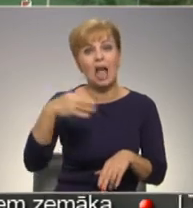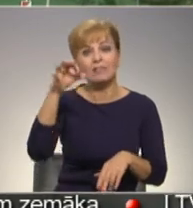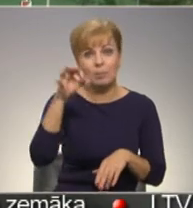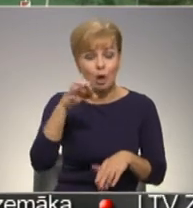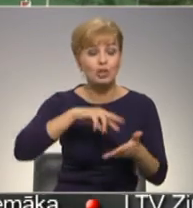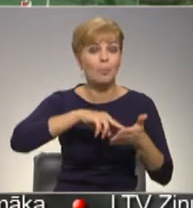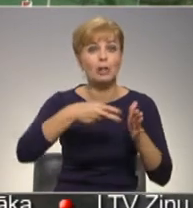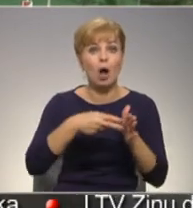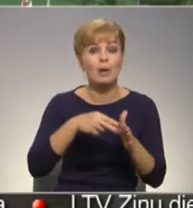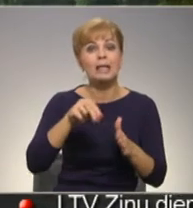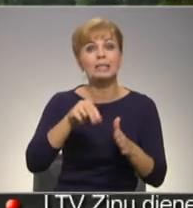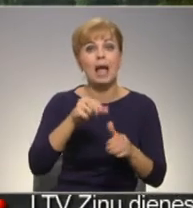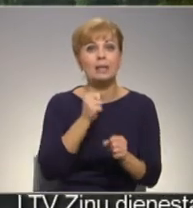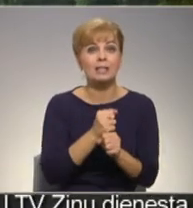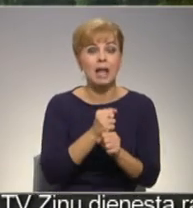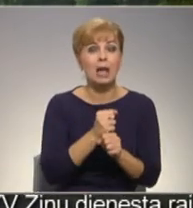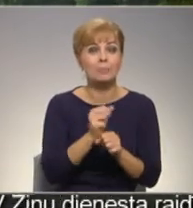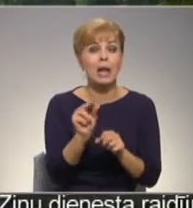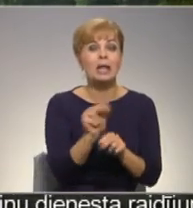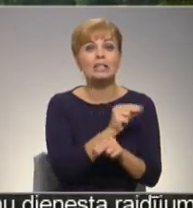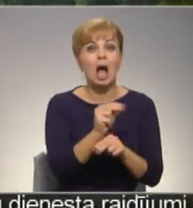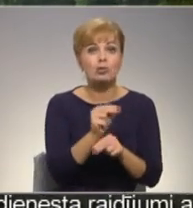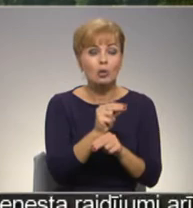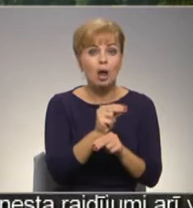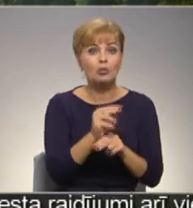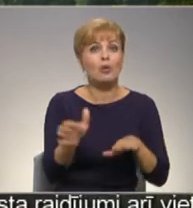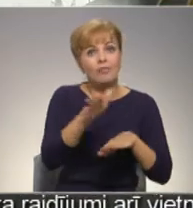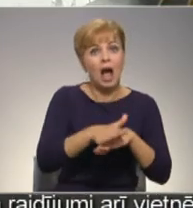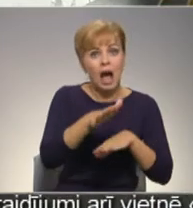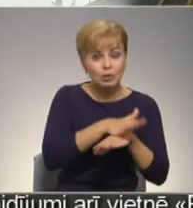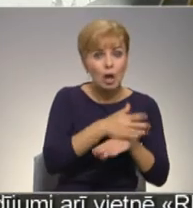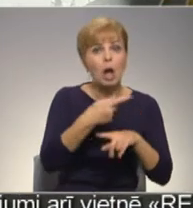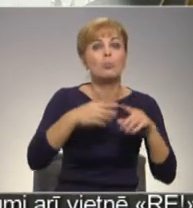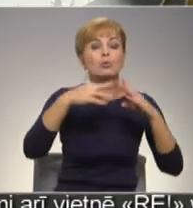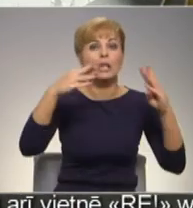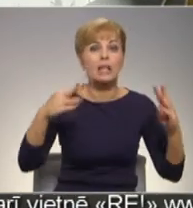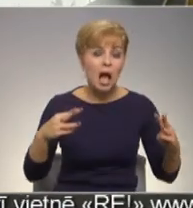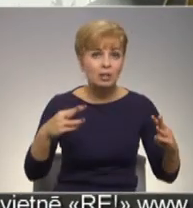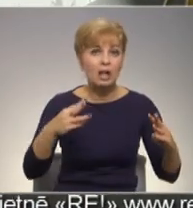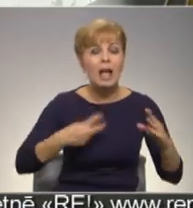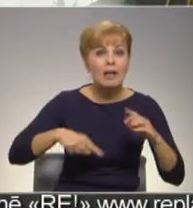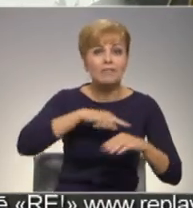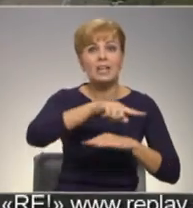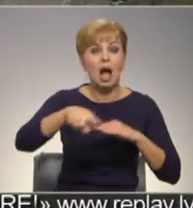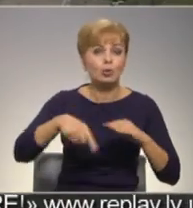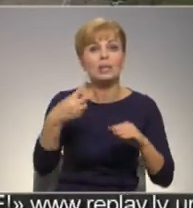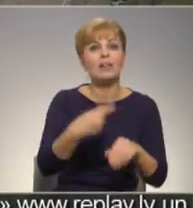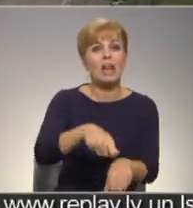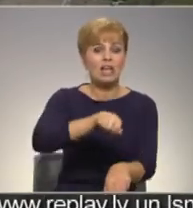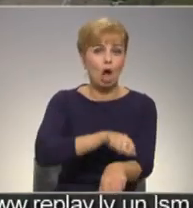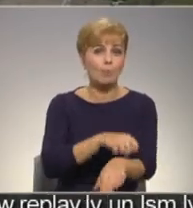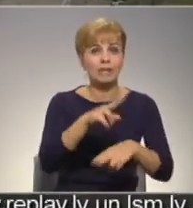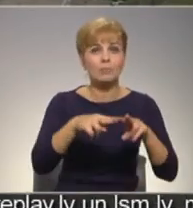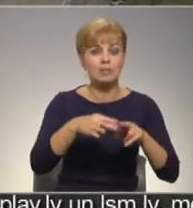no plānotajiem zemes darbiem. Izbūvētas konstruktīvās kārtas, veikta puse tilta viadukta remonts, 2 km garumā